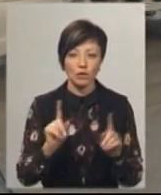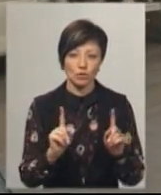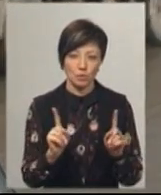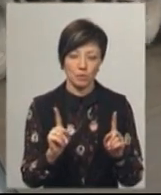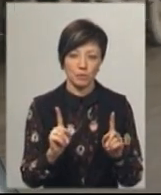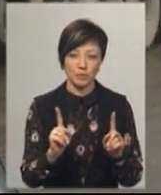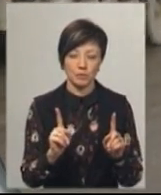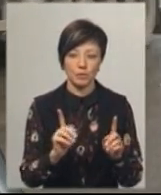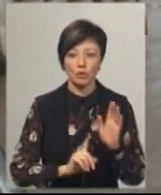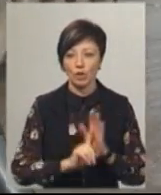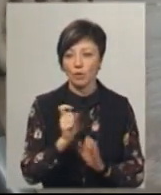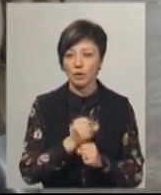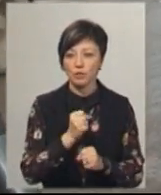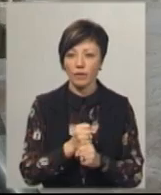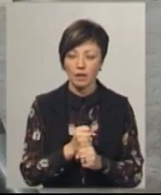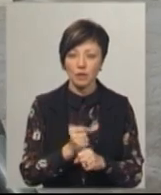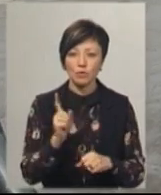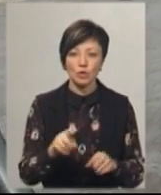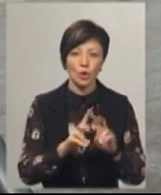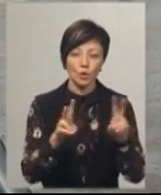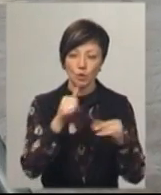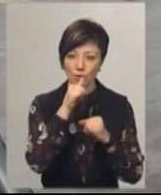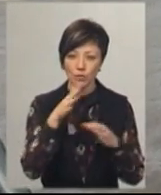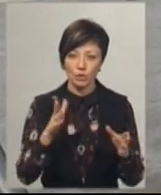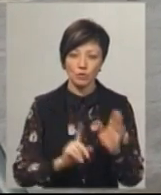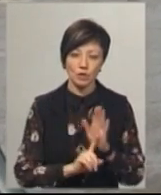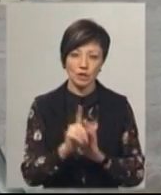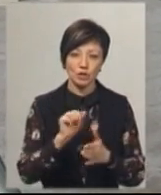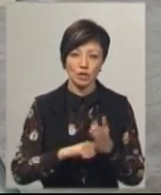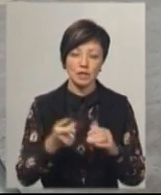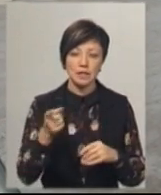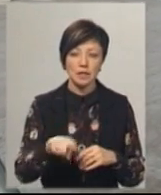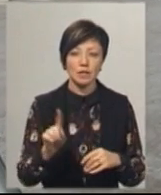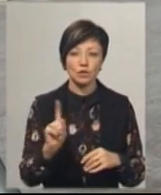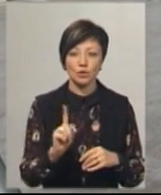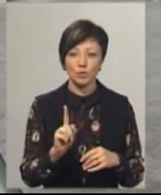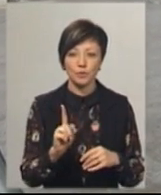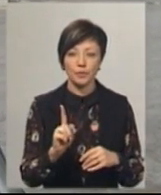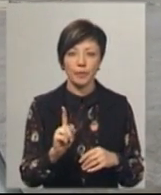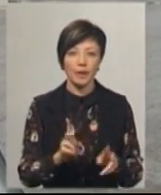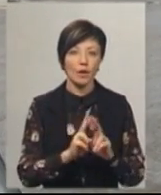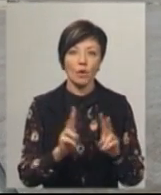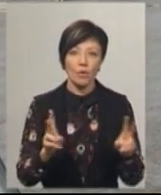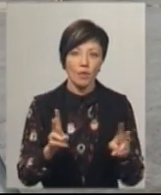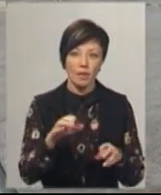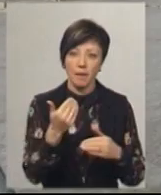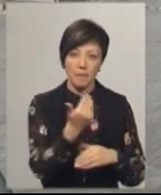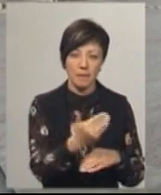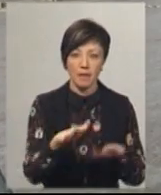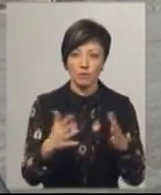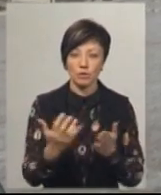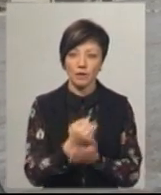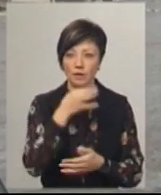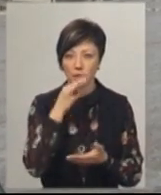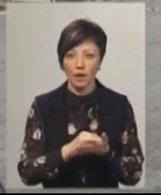водо почало працювати. Тому що ніхто не може до нього приступити через те, що ні в кого воно не на балансі і, виходить,